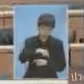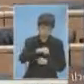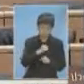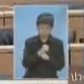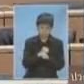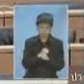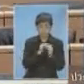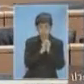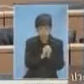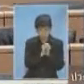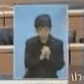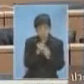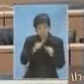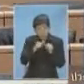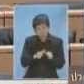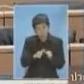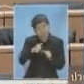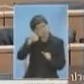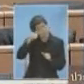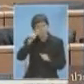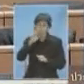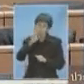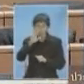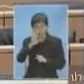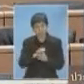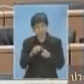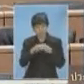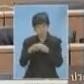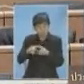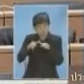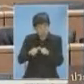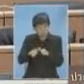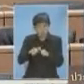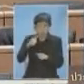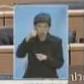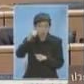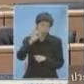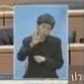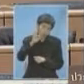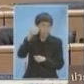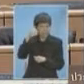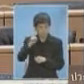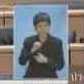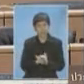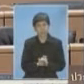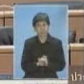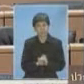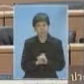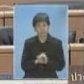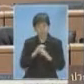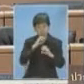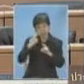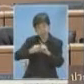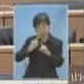ปเดินทางไปจีนต่อท่านอยู่ประมาณ 4-5 วันเท่านั้นเองคณะอยู่ประมาณ9หรือ10วันเท่านั้นเองครับค่ายานพาหนะ